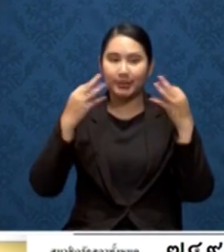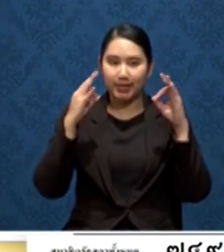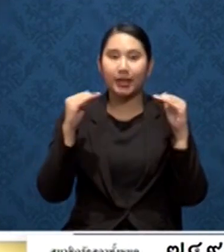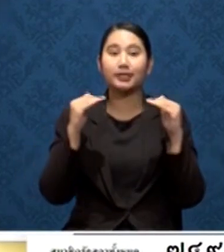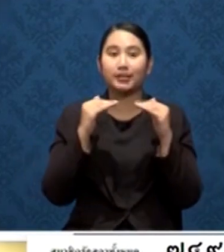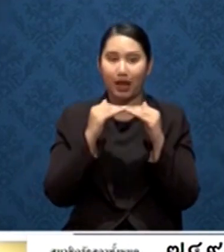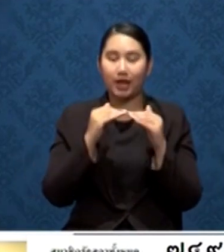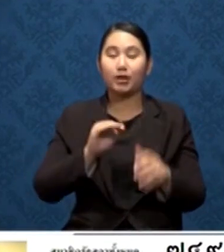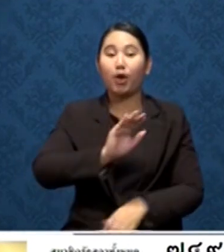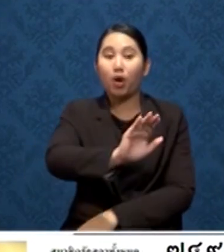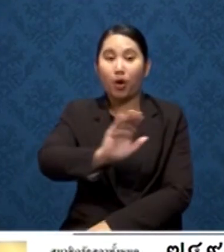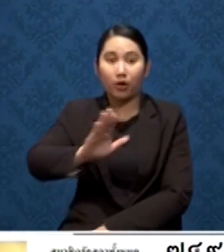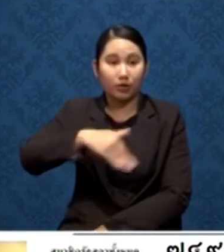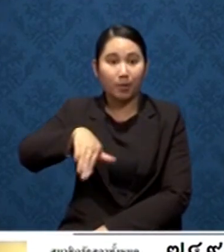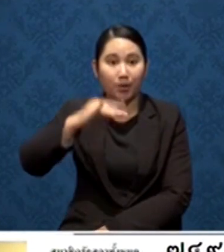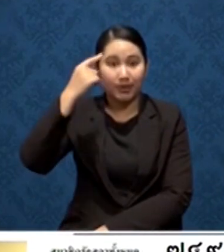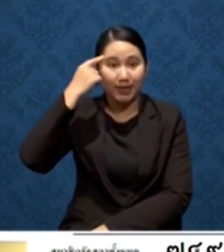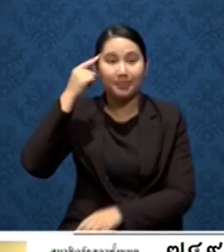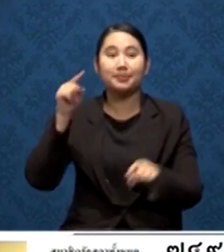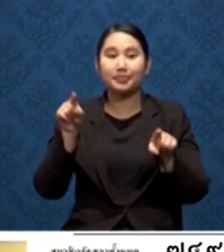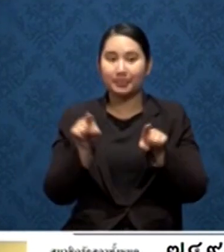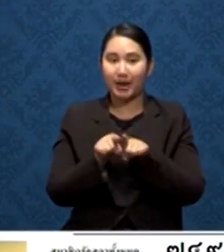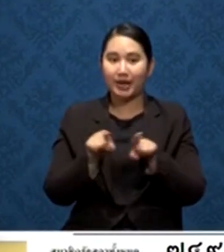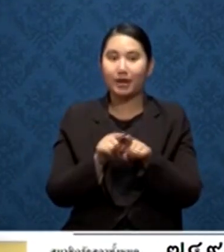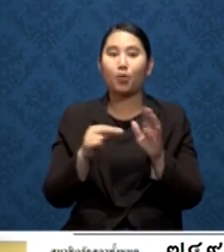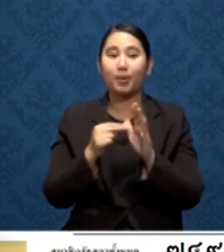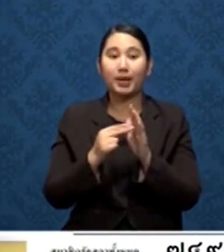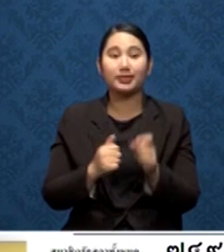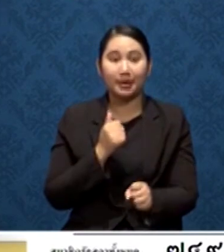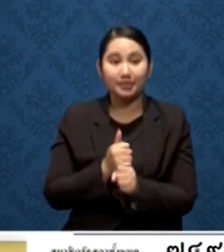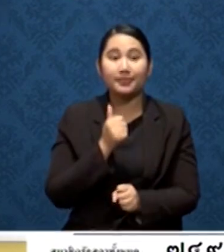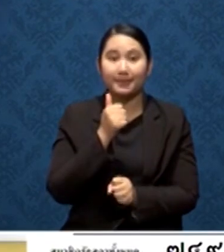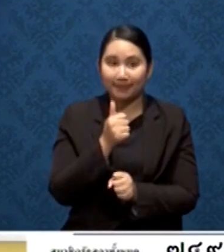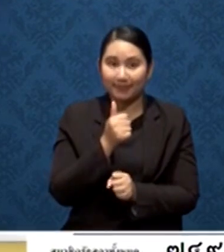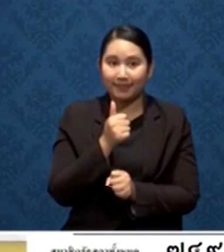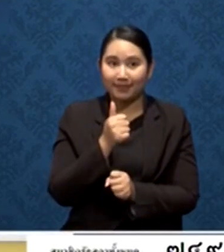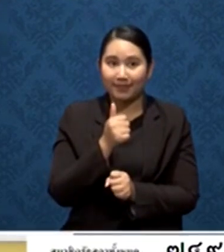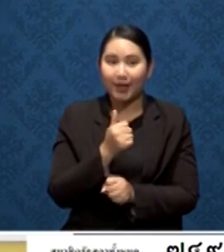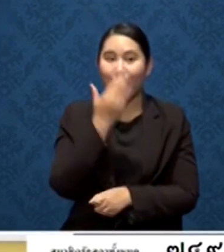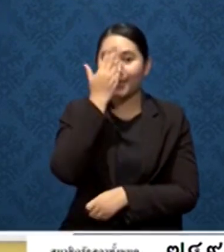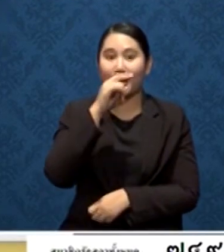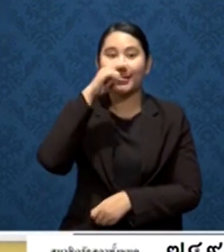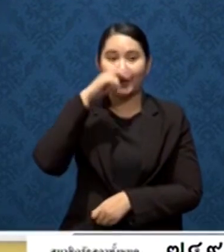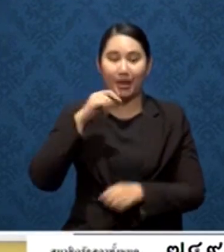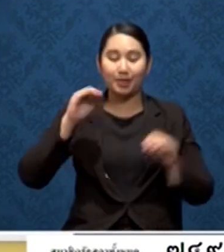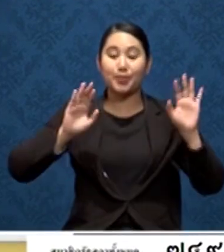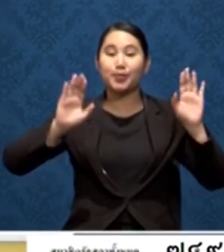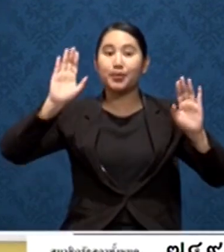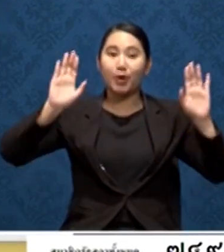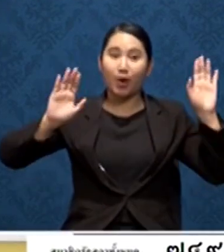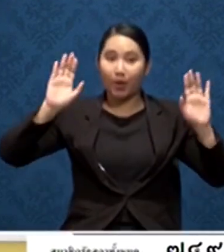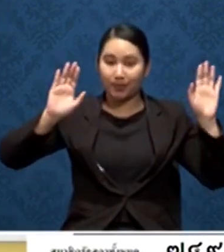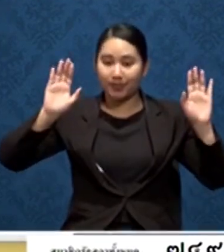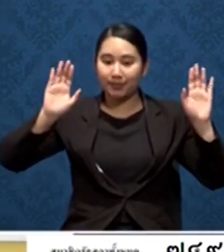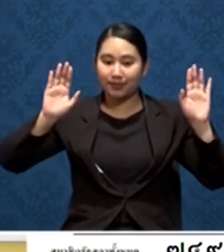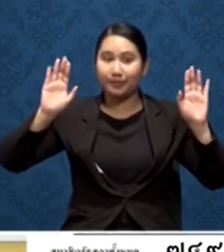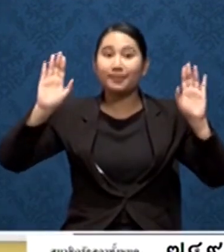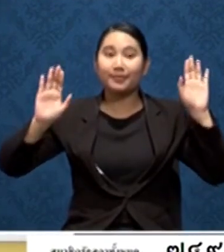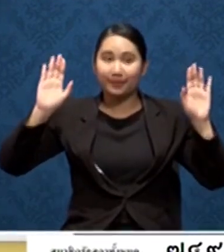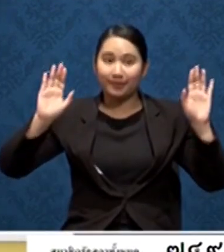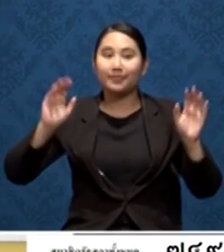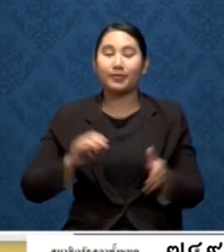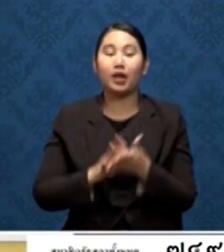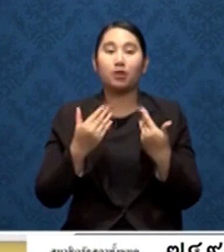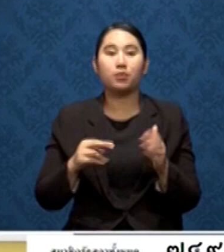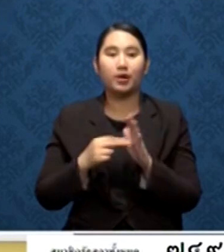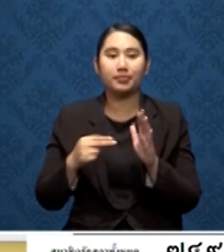ที่ผมเชื่อมั่นทุกท่านก็น่าจะเห็นตรงกับผมว่าควรจะกระทำได้ในประเทศที่ปกครองด้วยระบอบประชาธิปไตยกับการหมิ่นประมาทคาดมาตรา